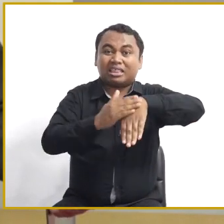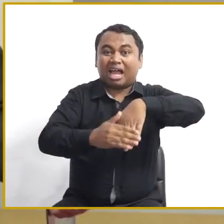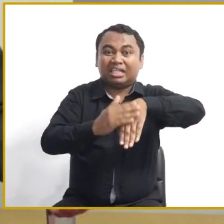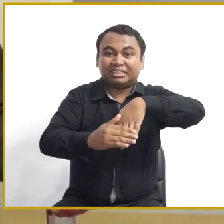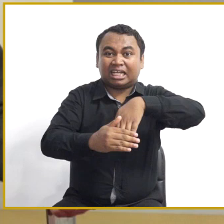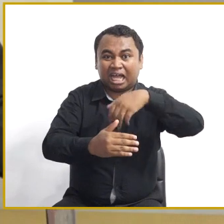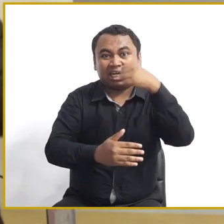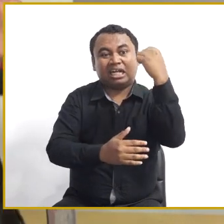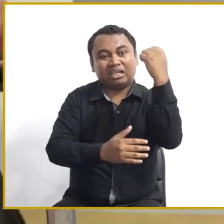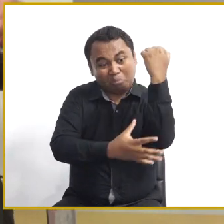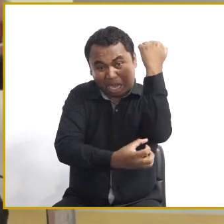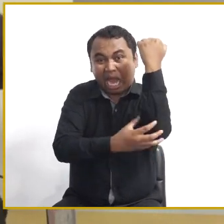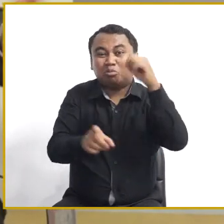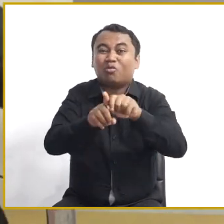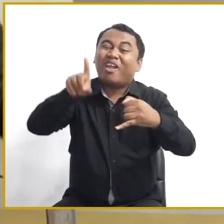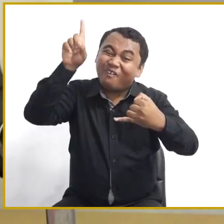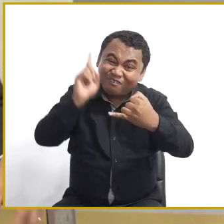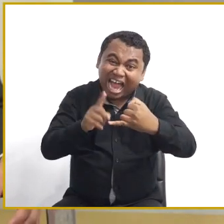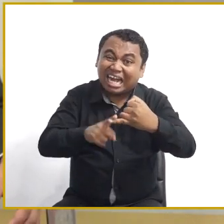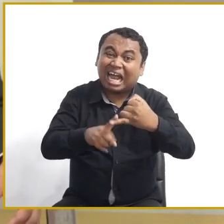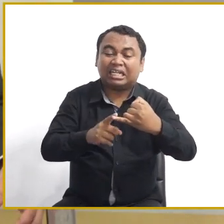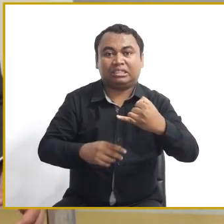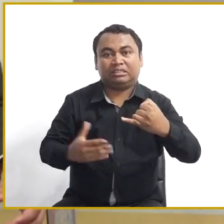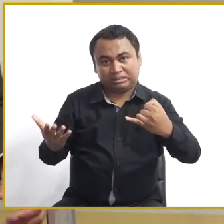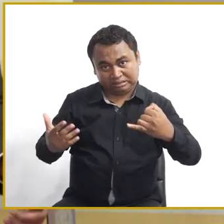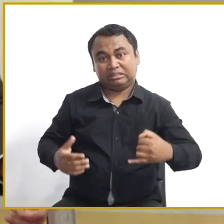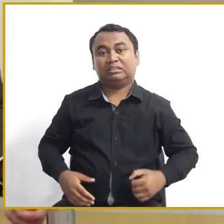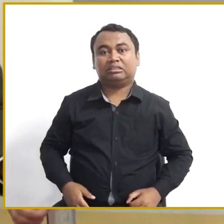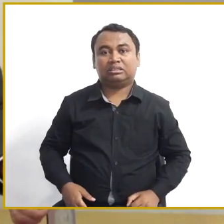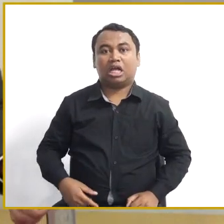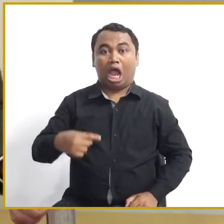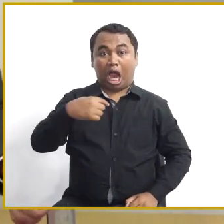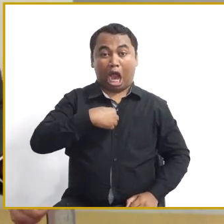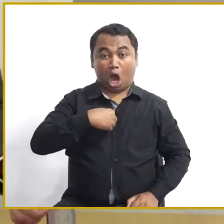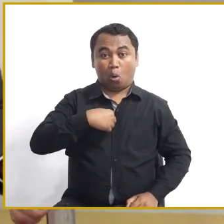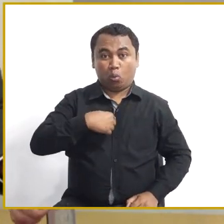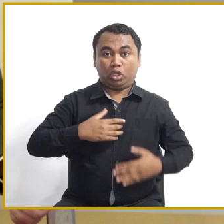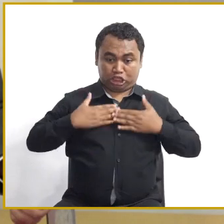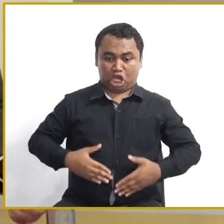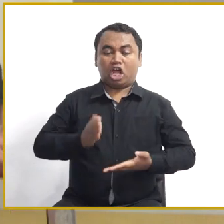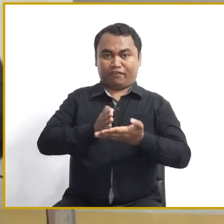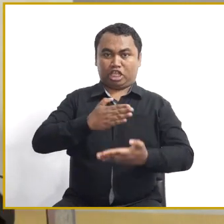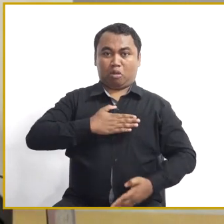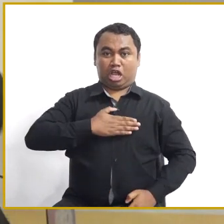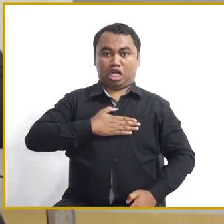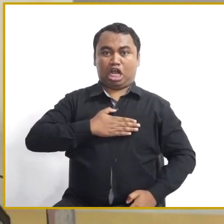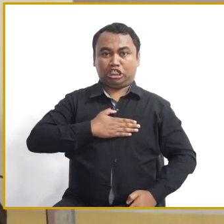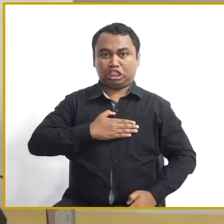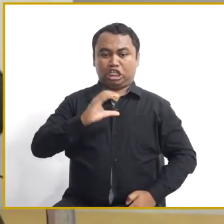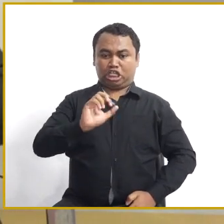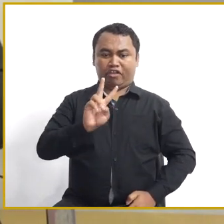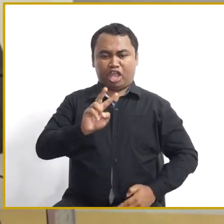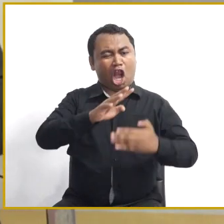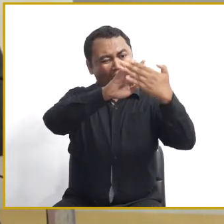ny CV-ko anao, efa nyzahana ny fitopitinina mihitsy izy io, mbola dimy pejy foana. Na ianao mivoaka